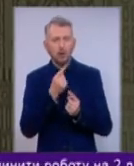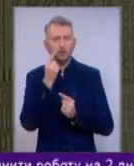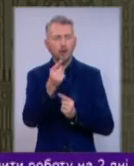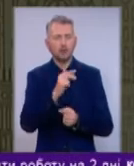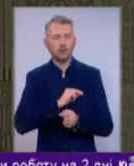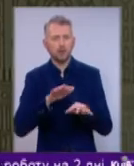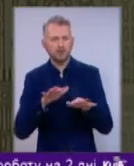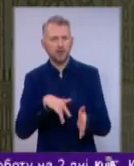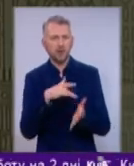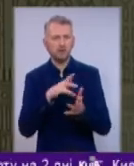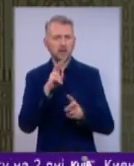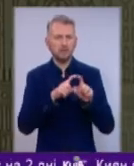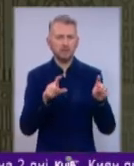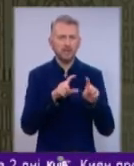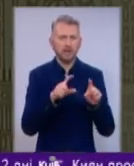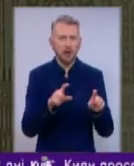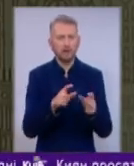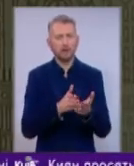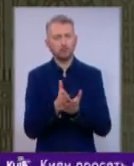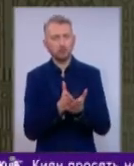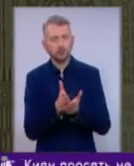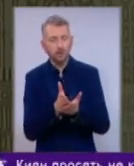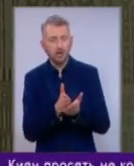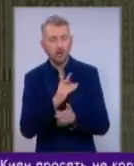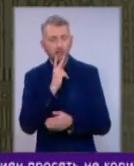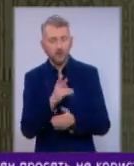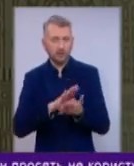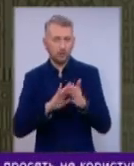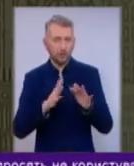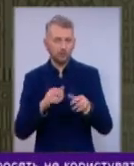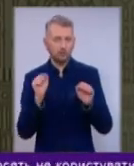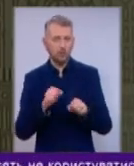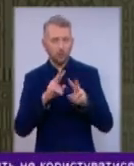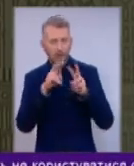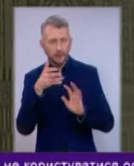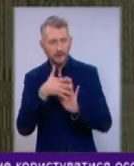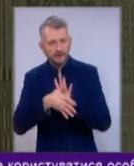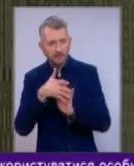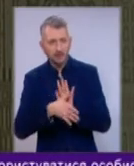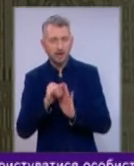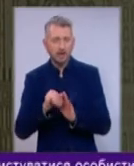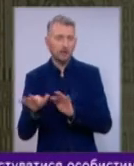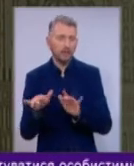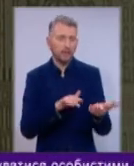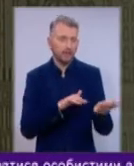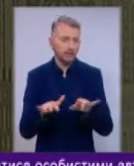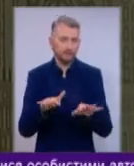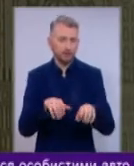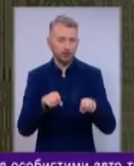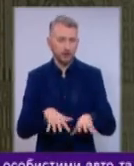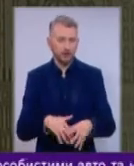местах коммунальные предприятия и, соответственно, службы видят ситуацию, могут анализировать и, соответственно, предпринимать какие-то те или иные